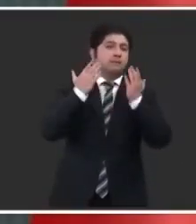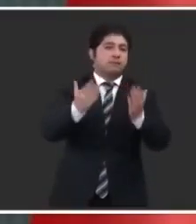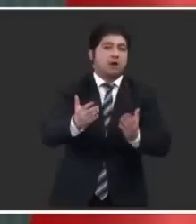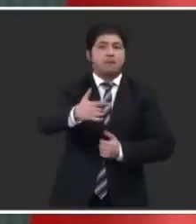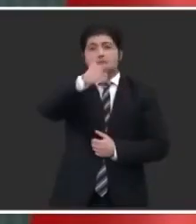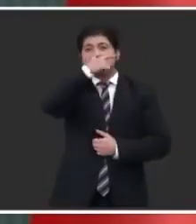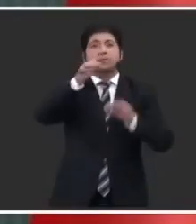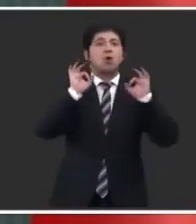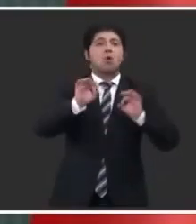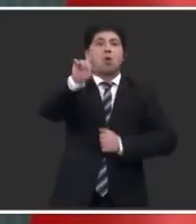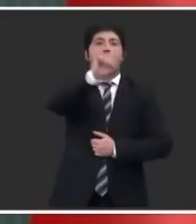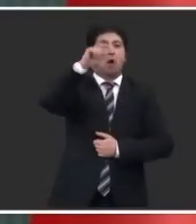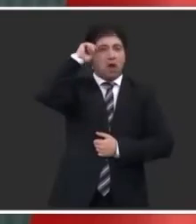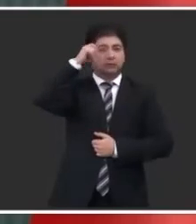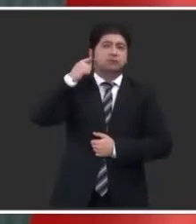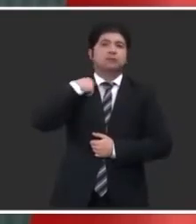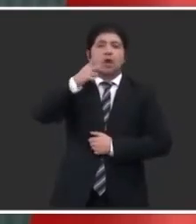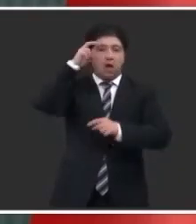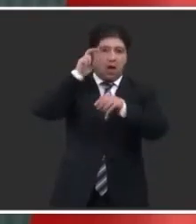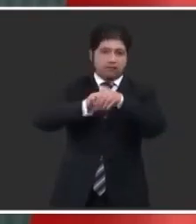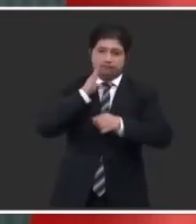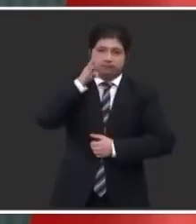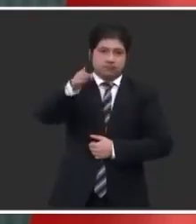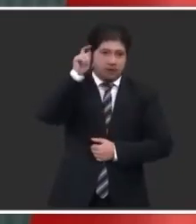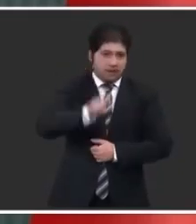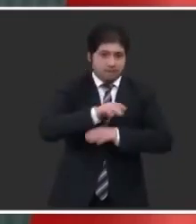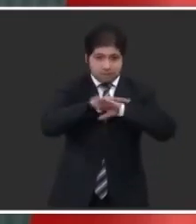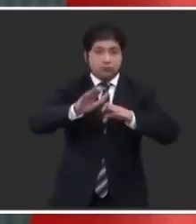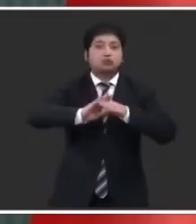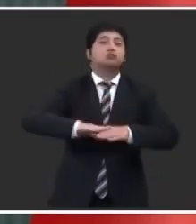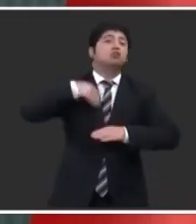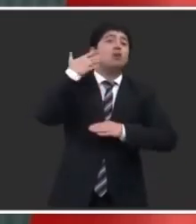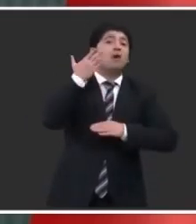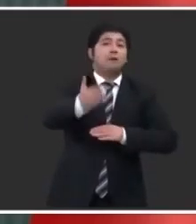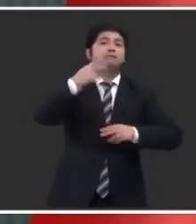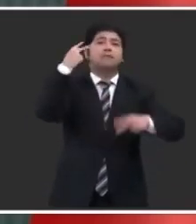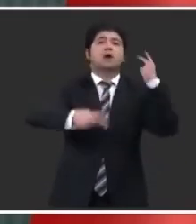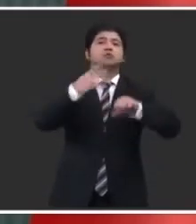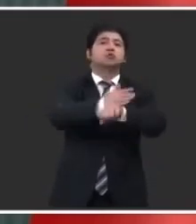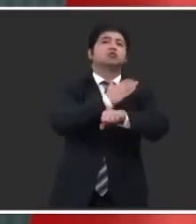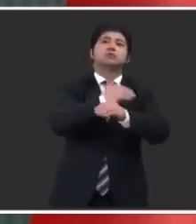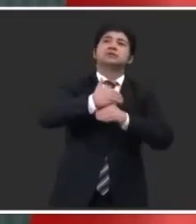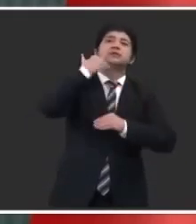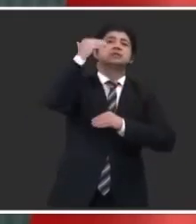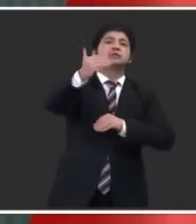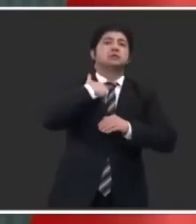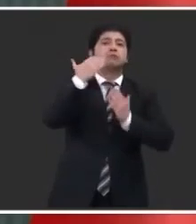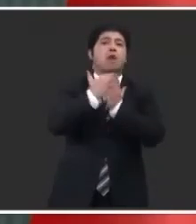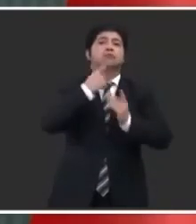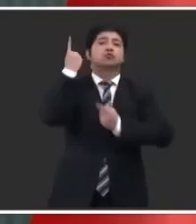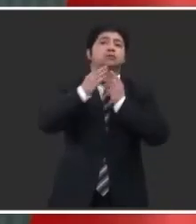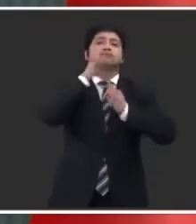Perşembe günü 10 Kasım anma törenlerinin ardından başlayacak bir dizi yurt dışı program